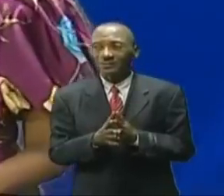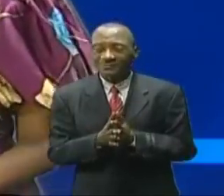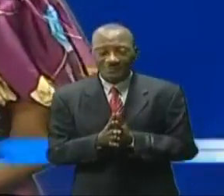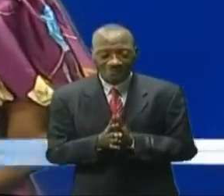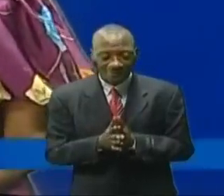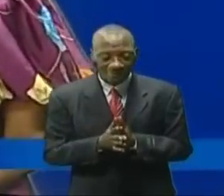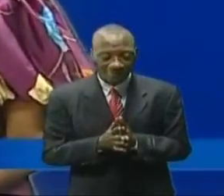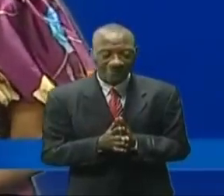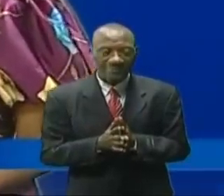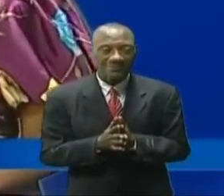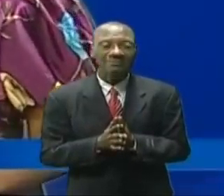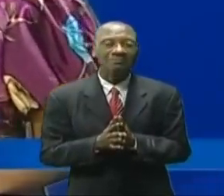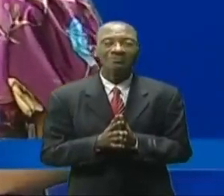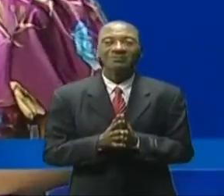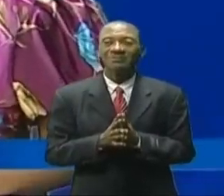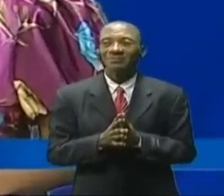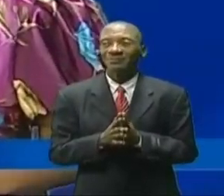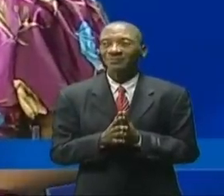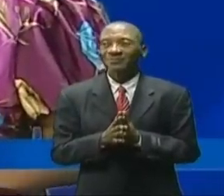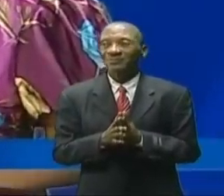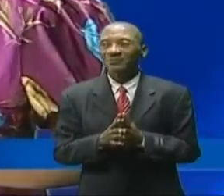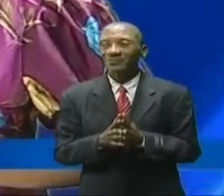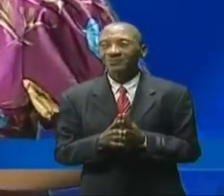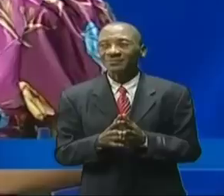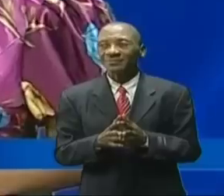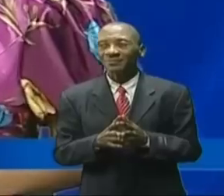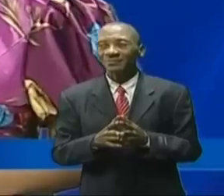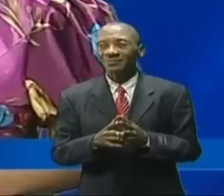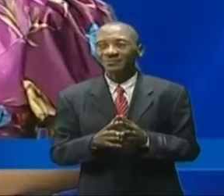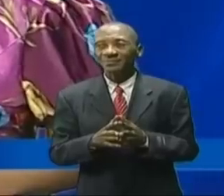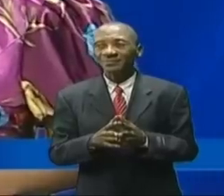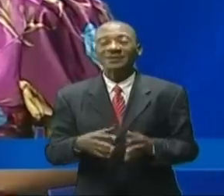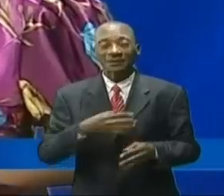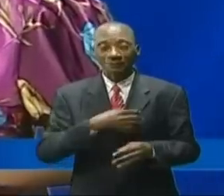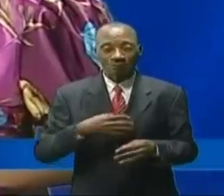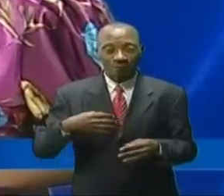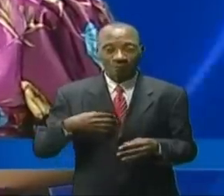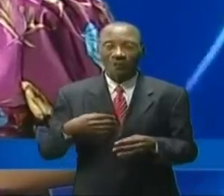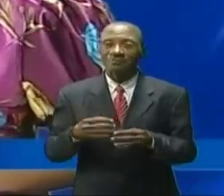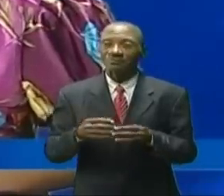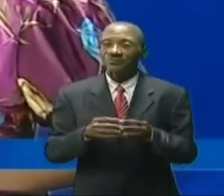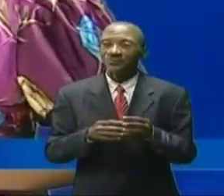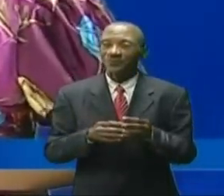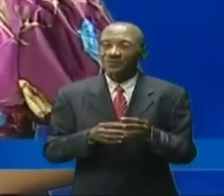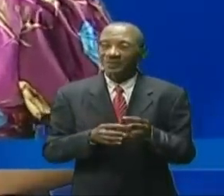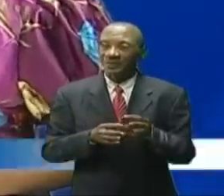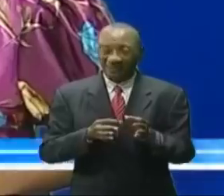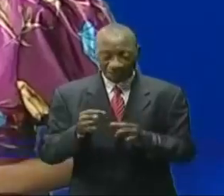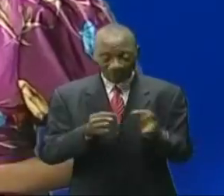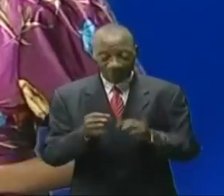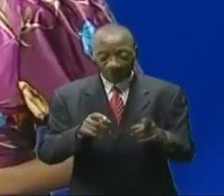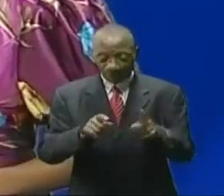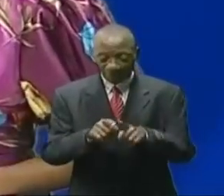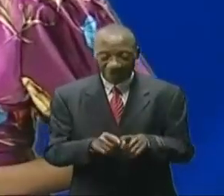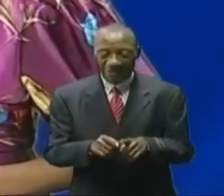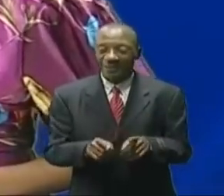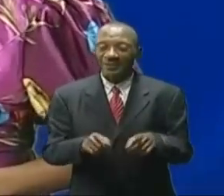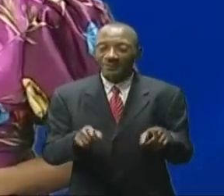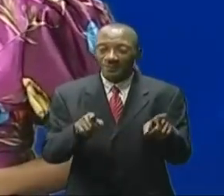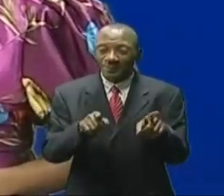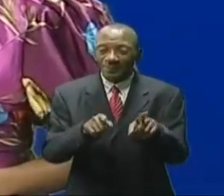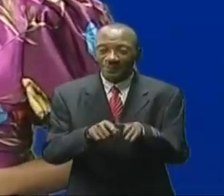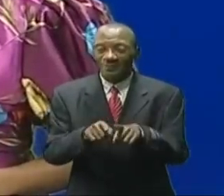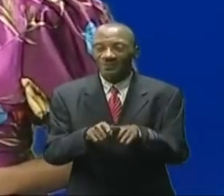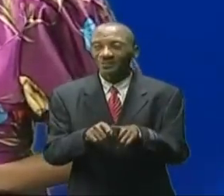tout simplement parce que le poème a toujours été une façon d'exprimer les sensibilités d'une nation,